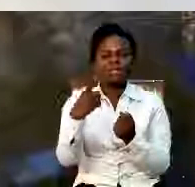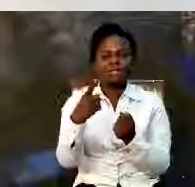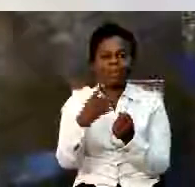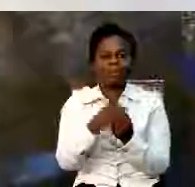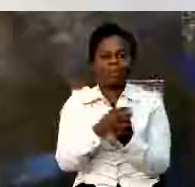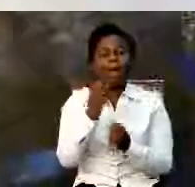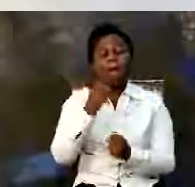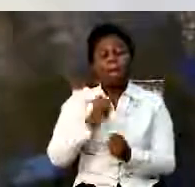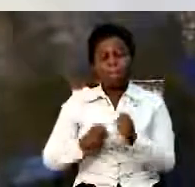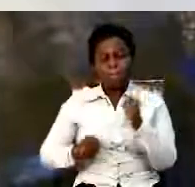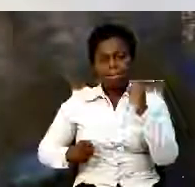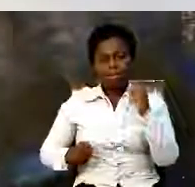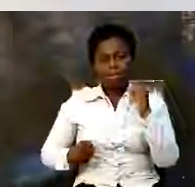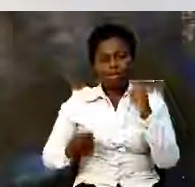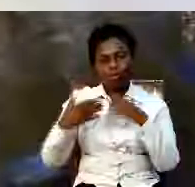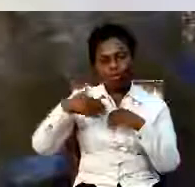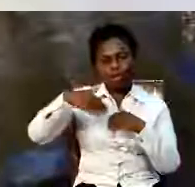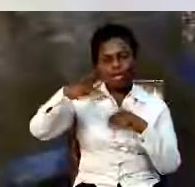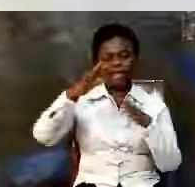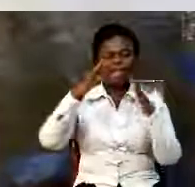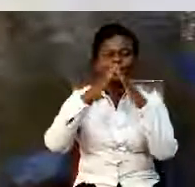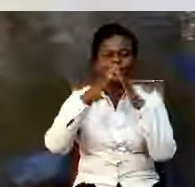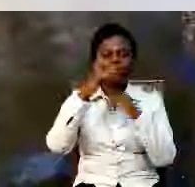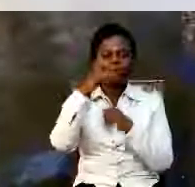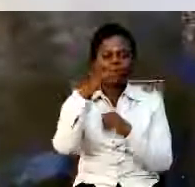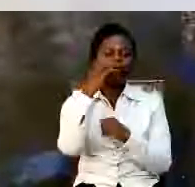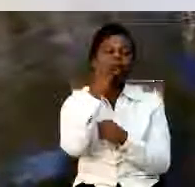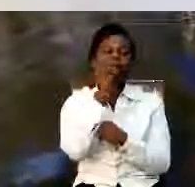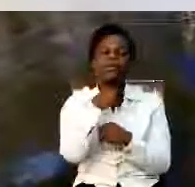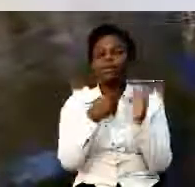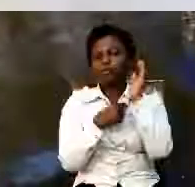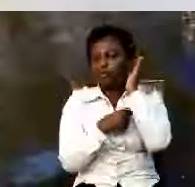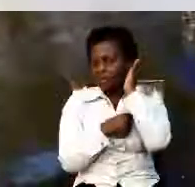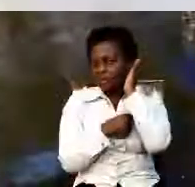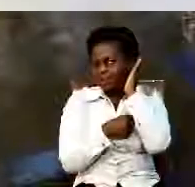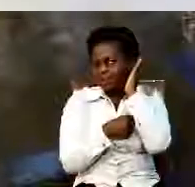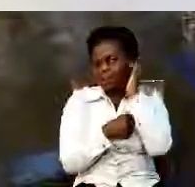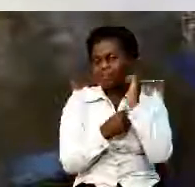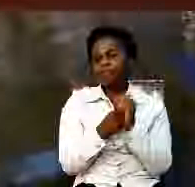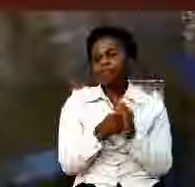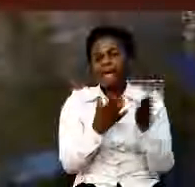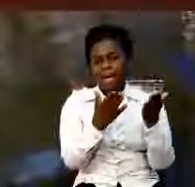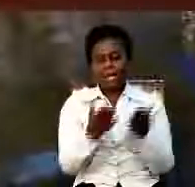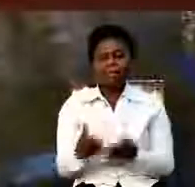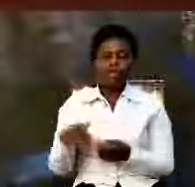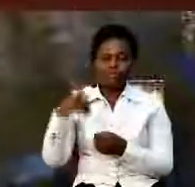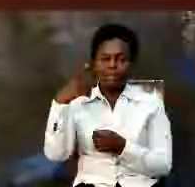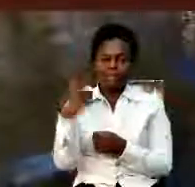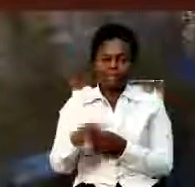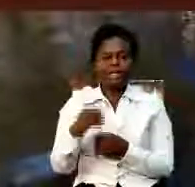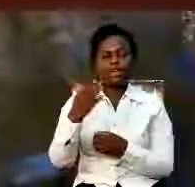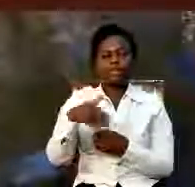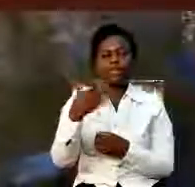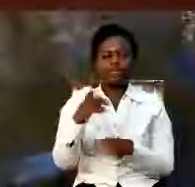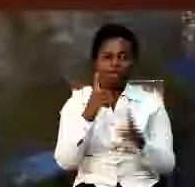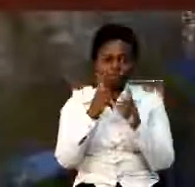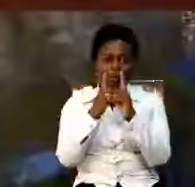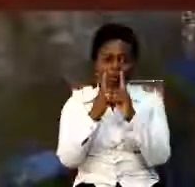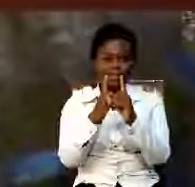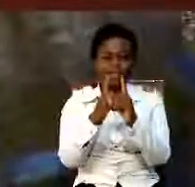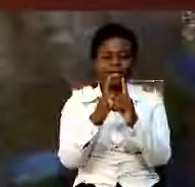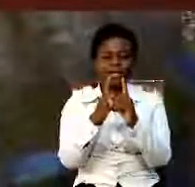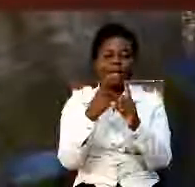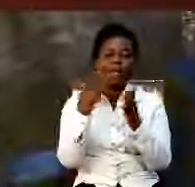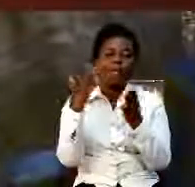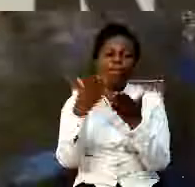mbio kuelekea nyumbani. Kaa makini kusikiliza. Karibuni sana, tuendelee kufuatilia,